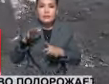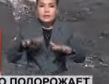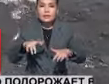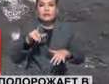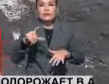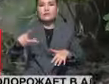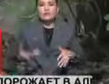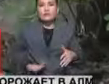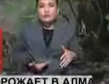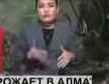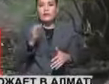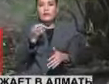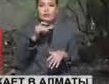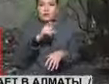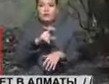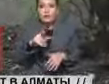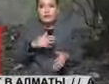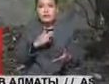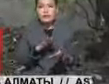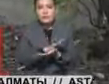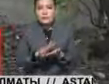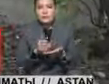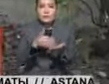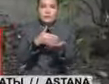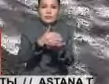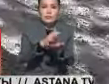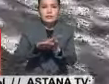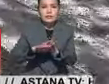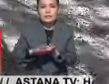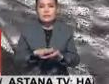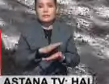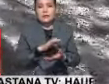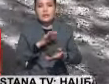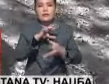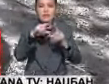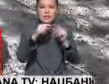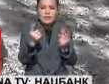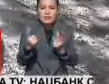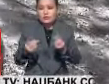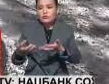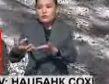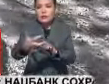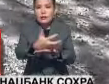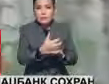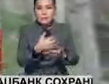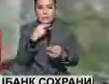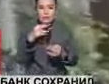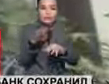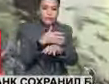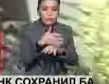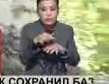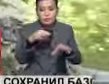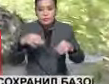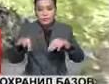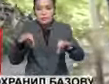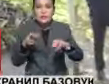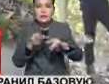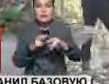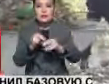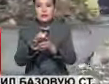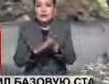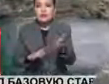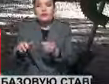и волонтеры. Около 100 дворовых территорий очистили от опавших листьев и мусора. Особое внимание уделялось сортировке отходов и дальнейшей их